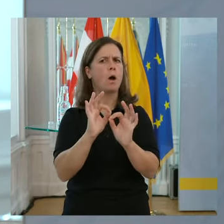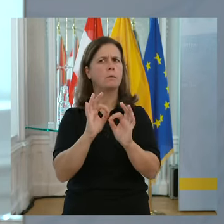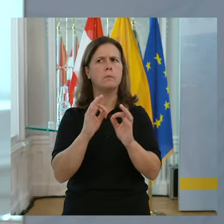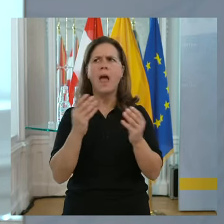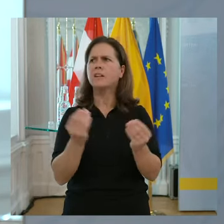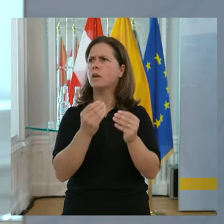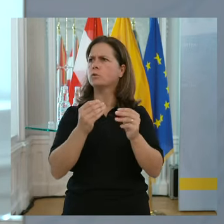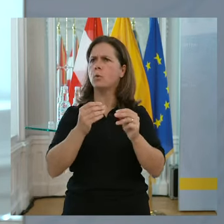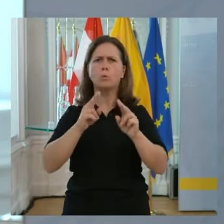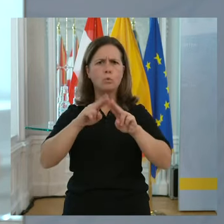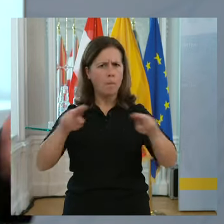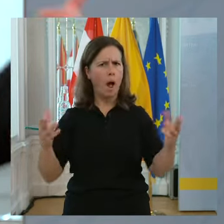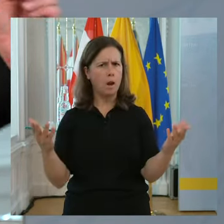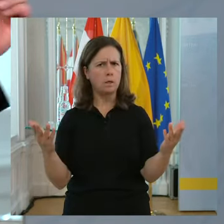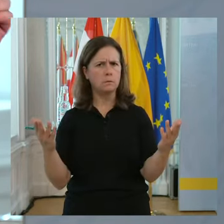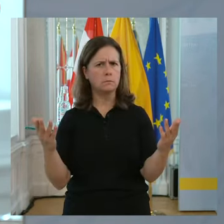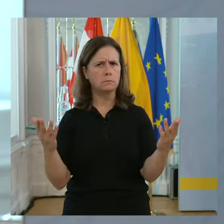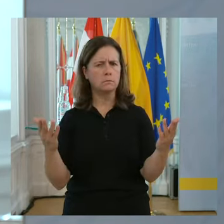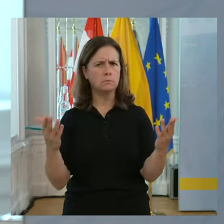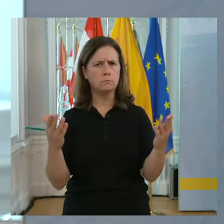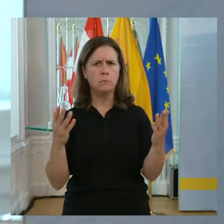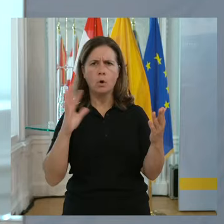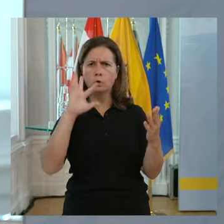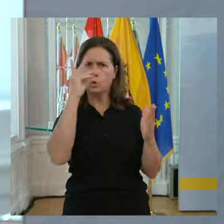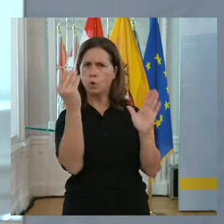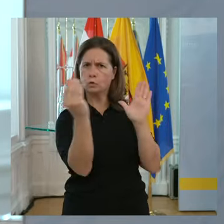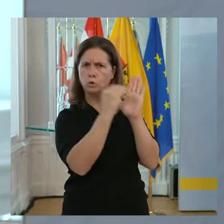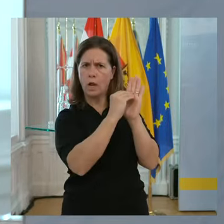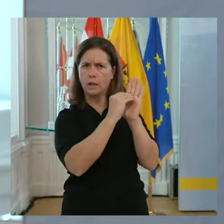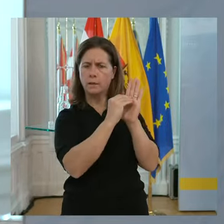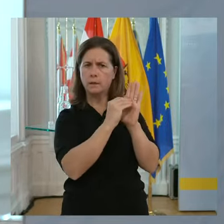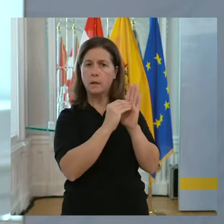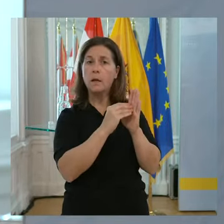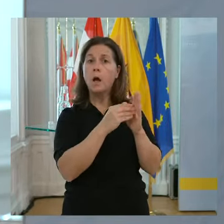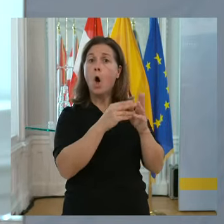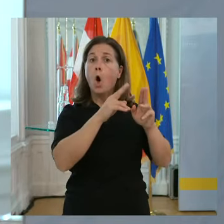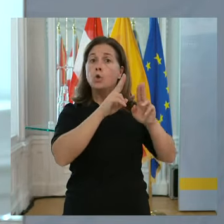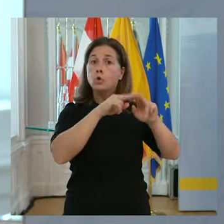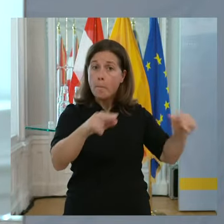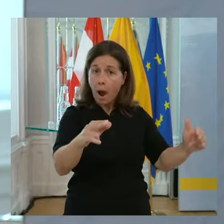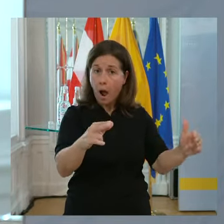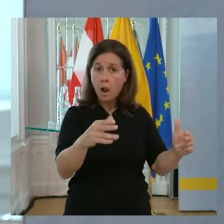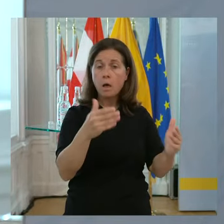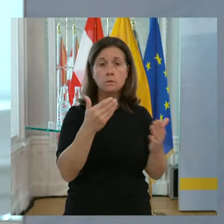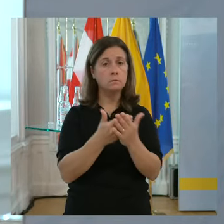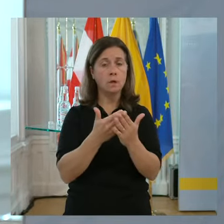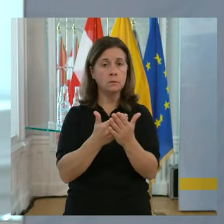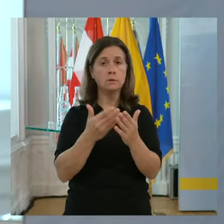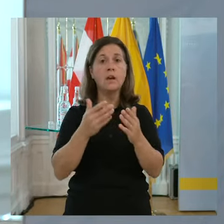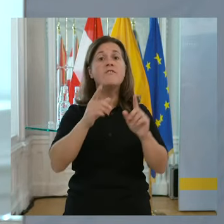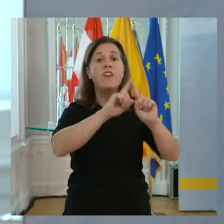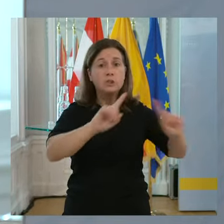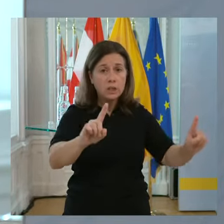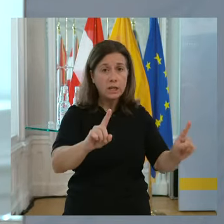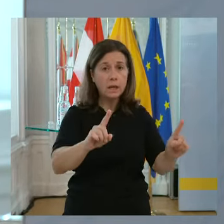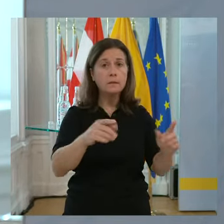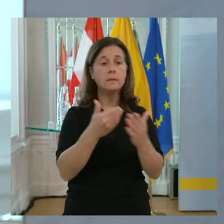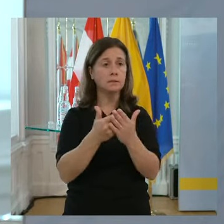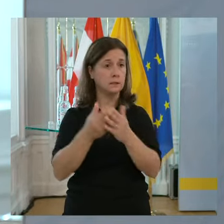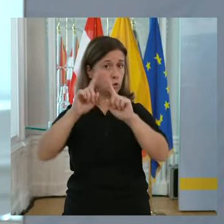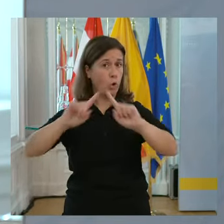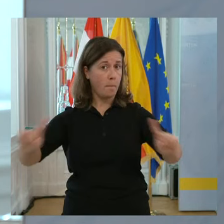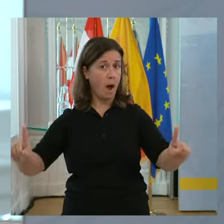normal sein sollte. Es steht da so schön oben, es ist normal, verschieden zu sein. Und es sollte normal